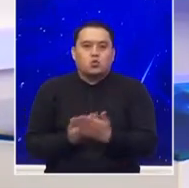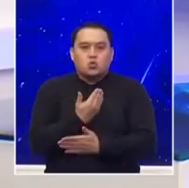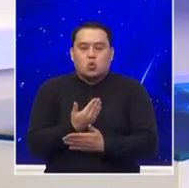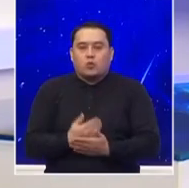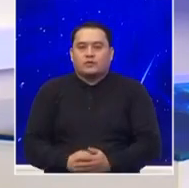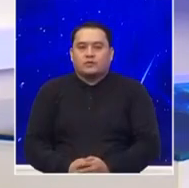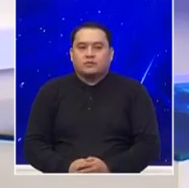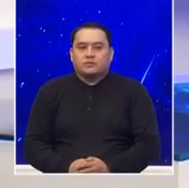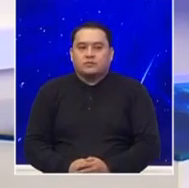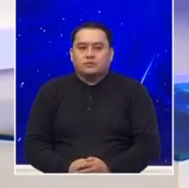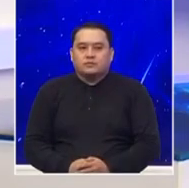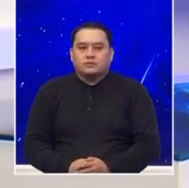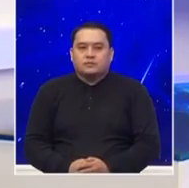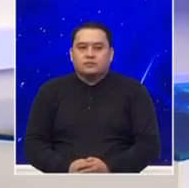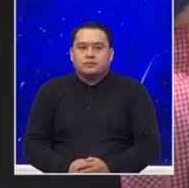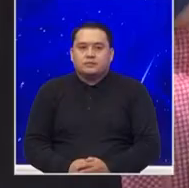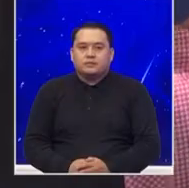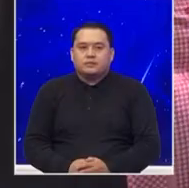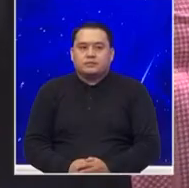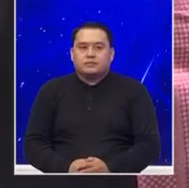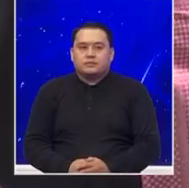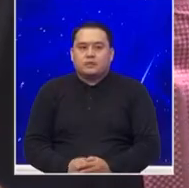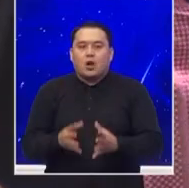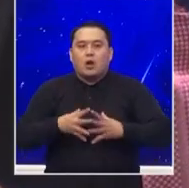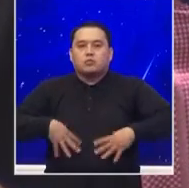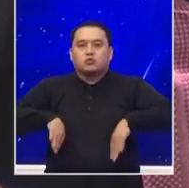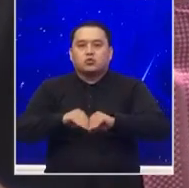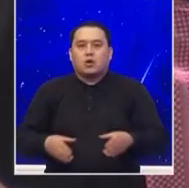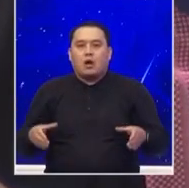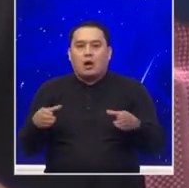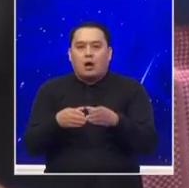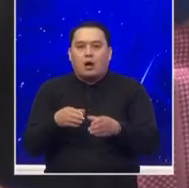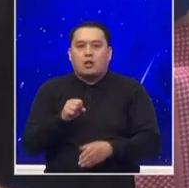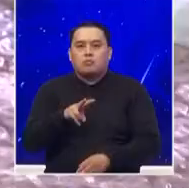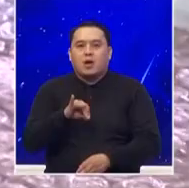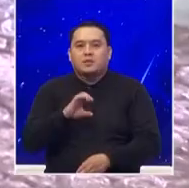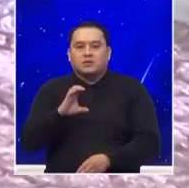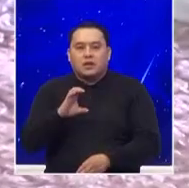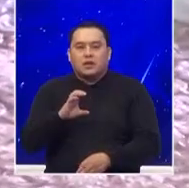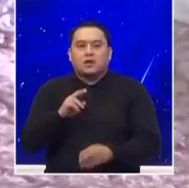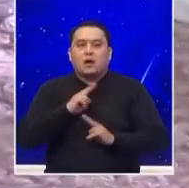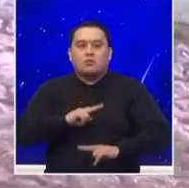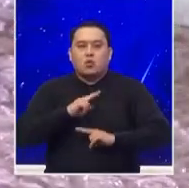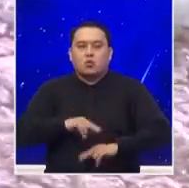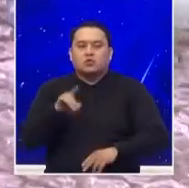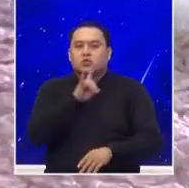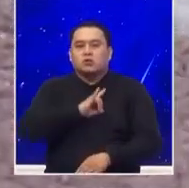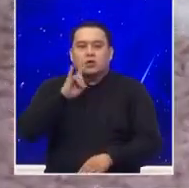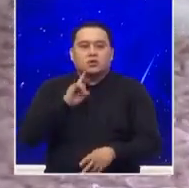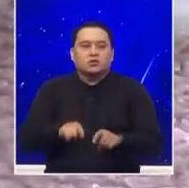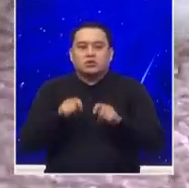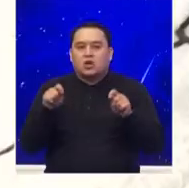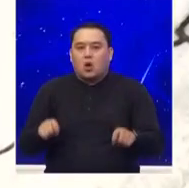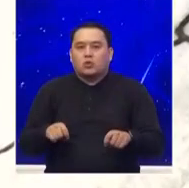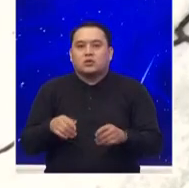современной интерпретации. В общественном объединении «Алпамыс» кипит работа. Эти трудолюбивые женщины создают